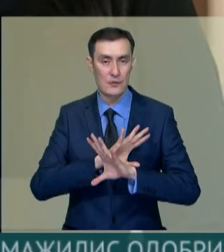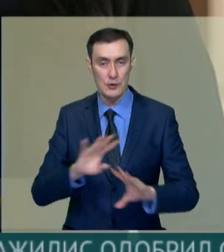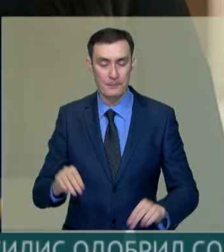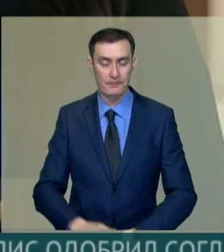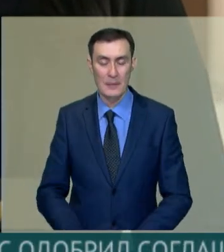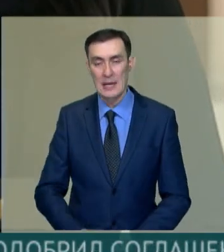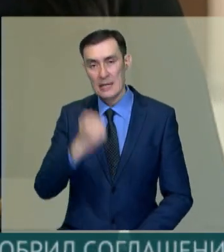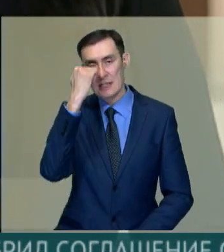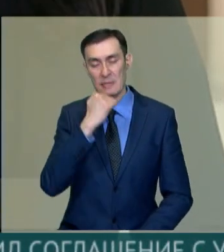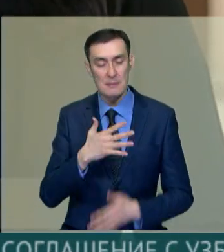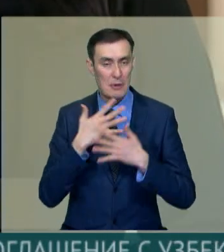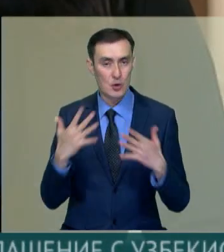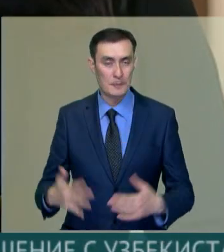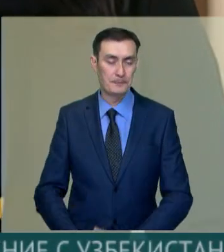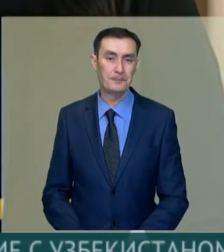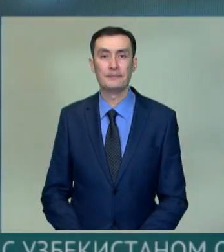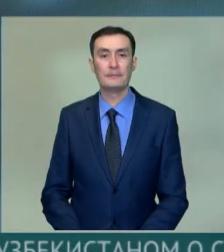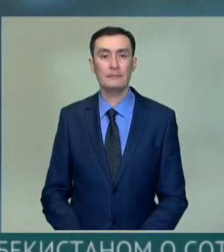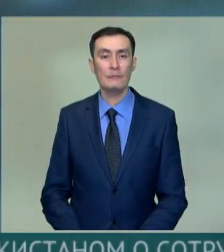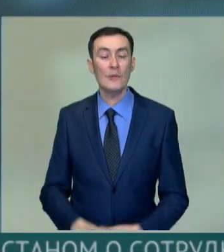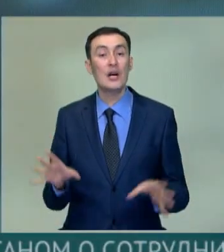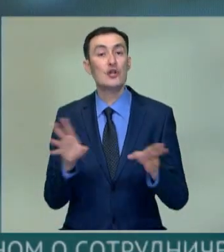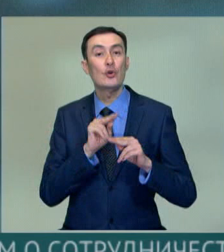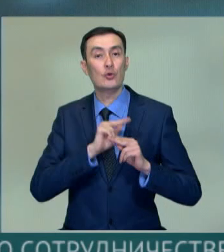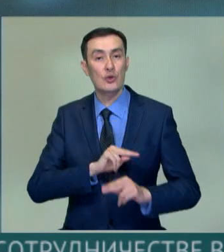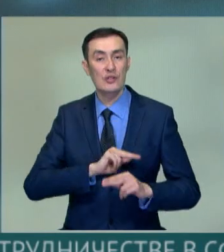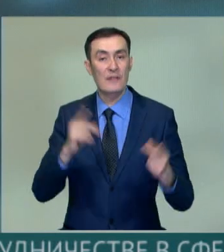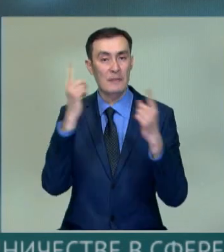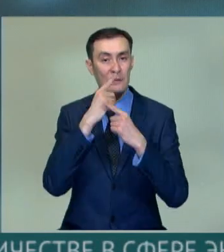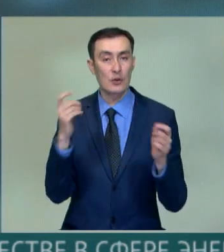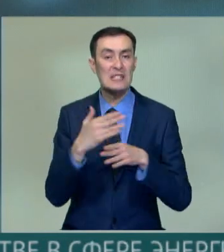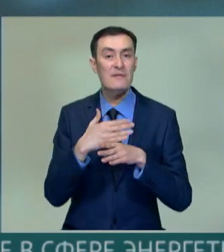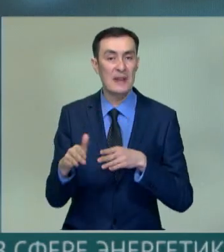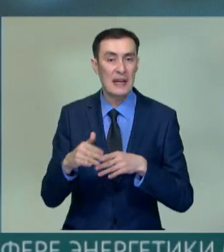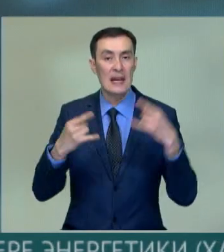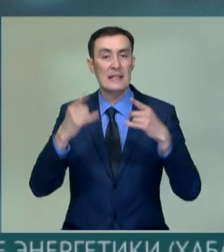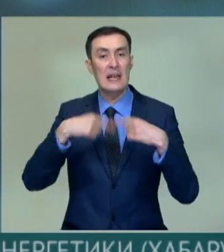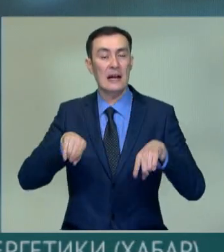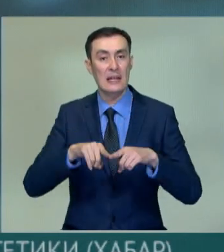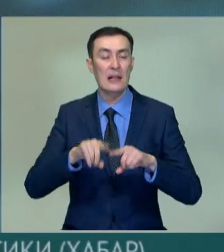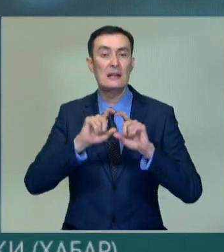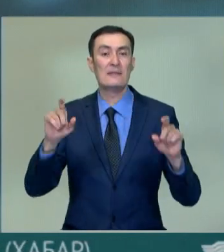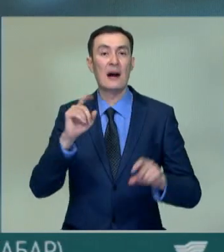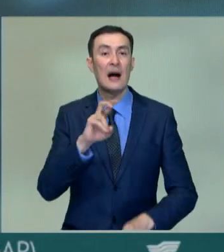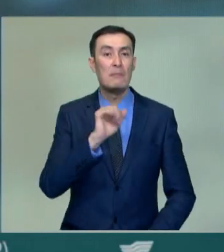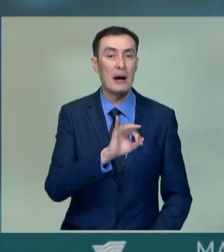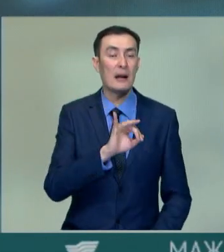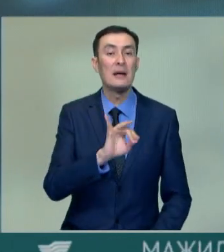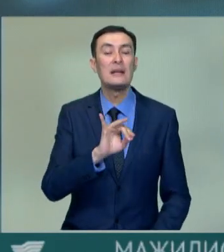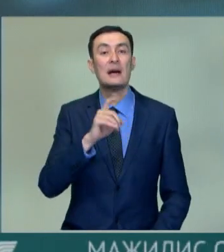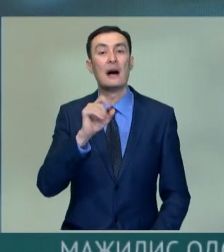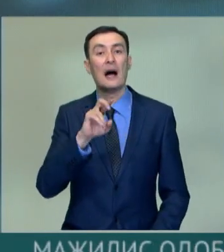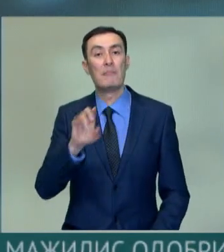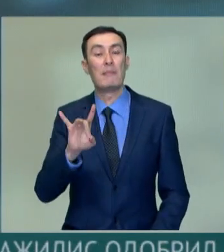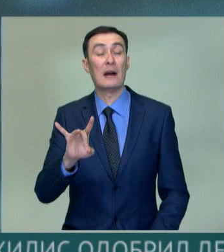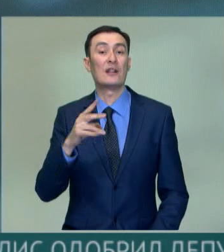Спасибо, Ирина. А мы продолжим выпуск. О сотрудничестве в информационной сфере телеканалы агентства «Хабар» и, в частности, «Хабар-24» с